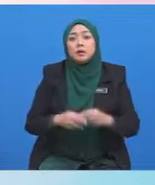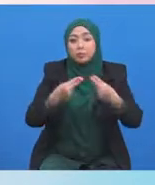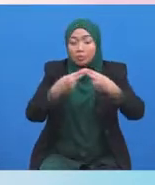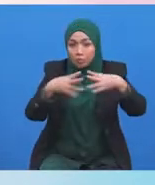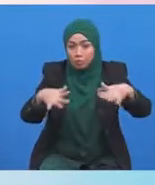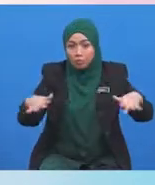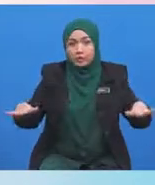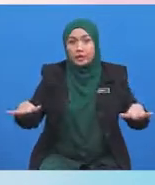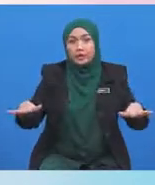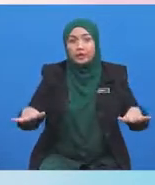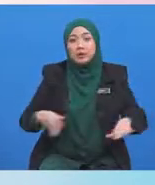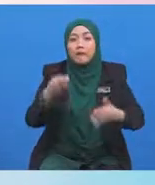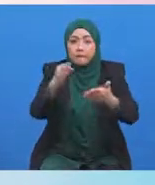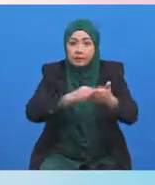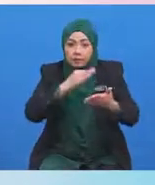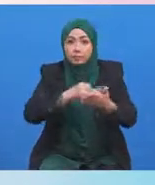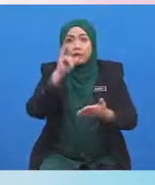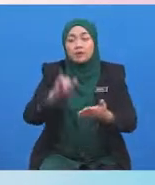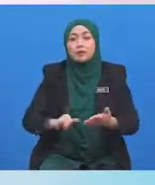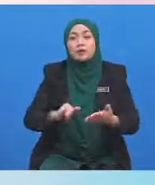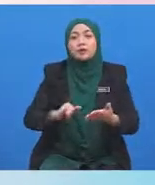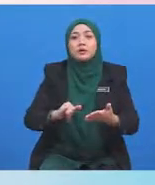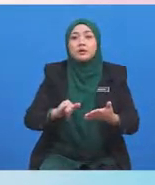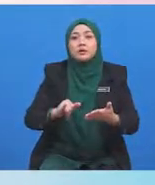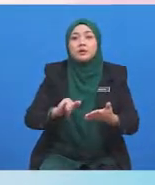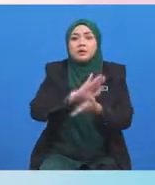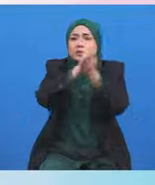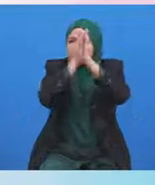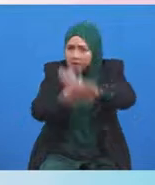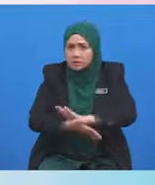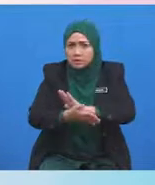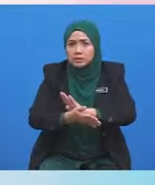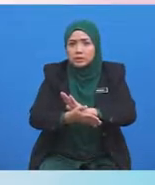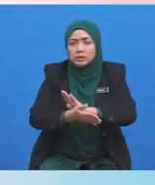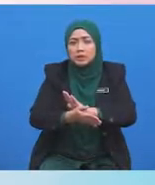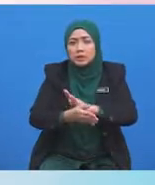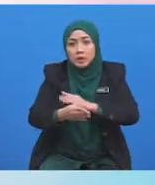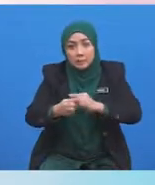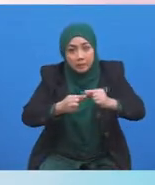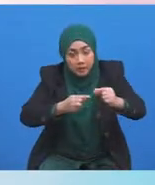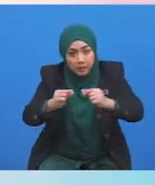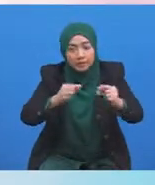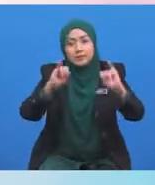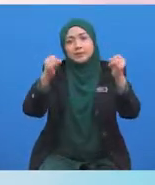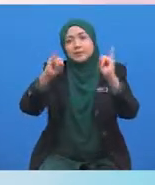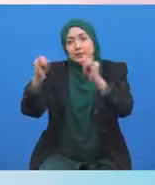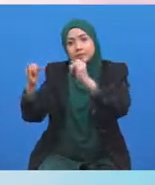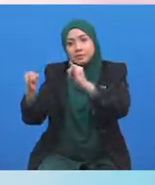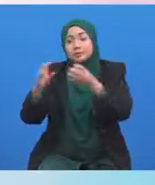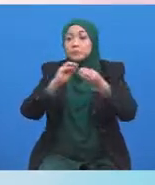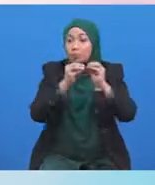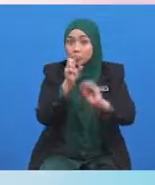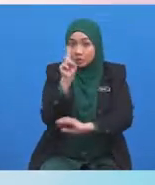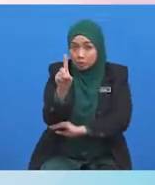menghuraikan faktor yang mempengaruhi pergerakan jisim. Antara faktornya ialah